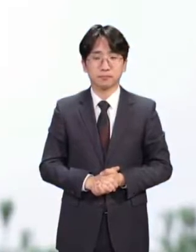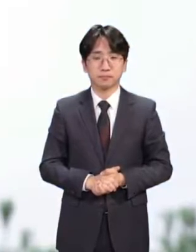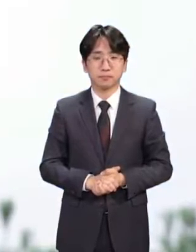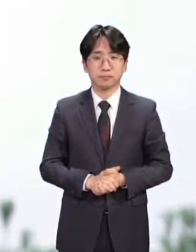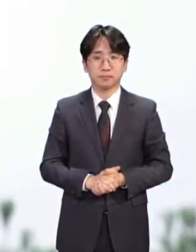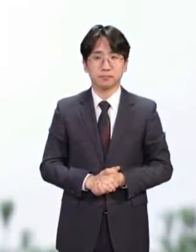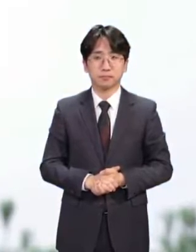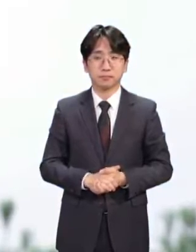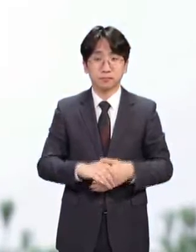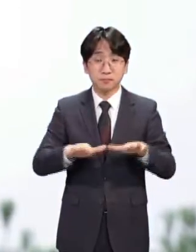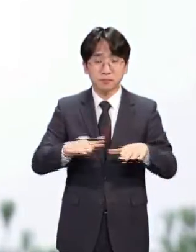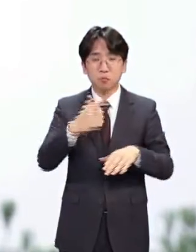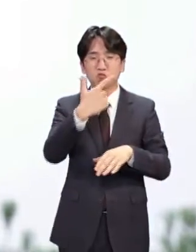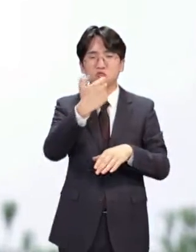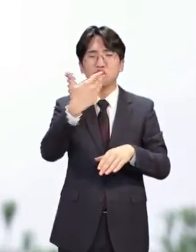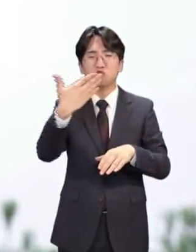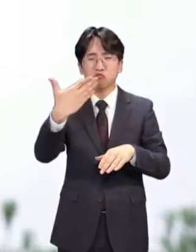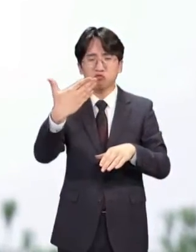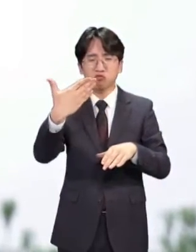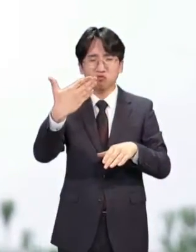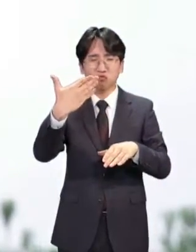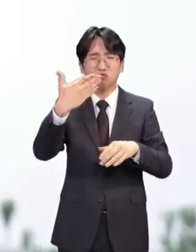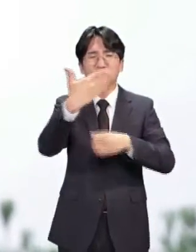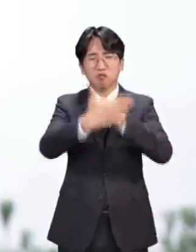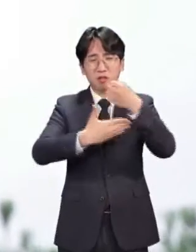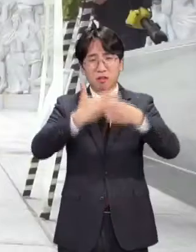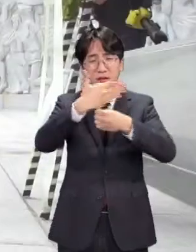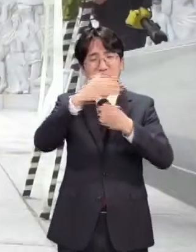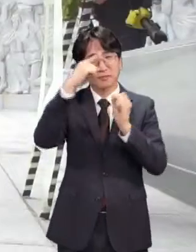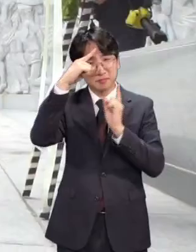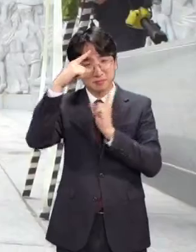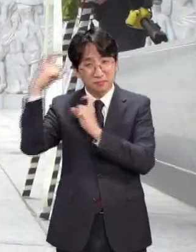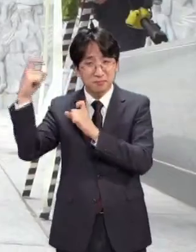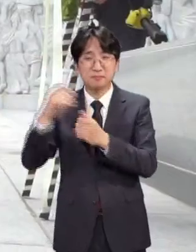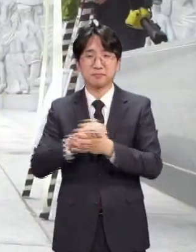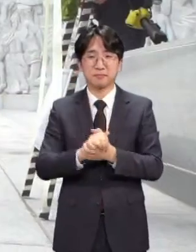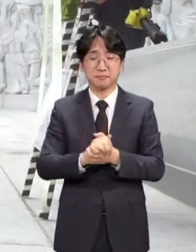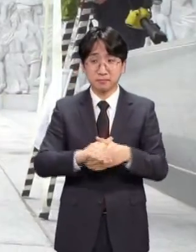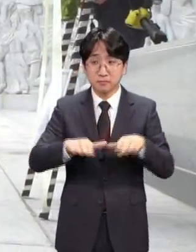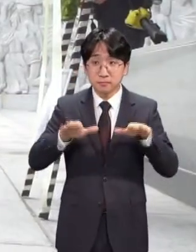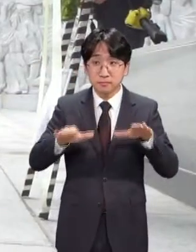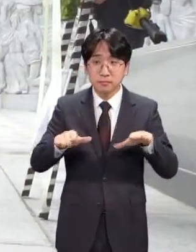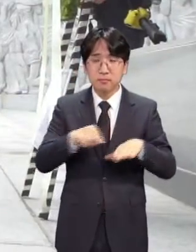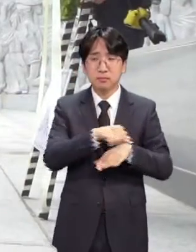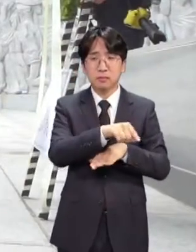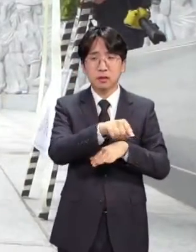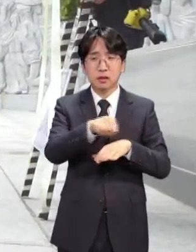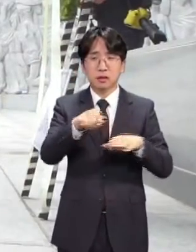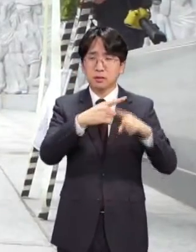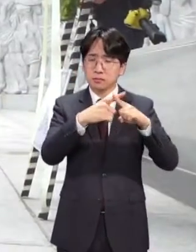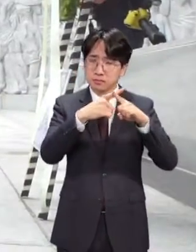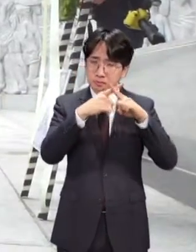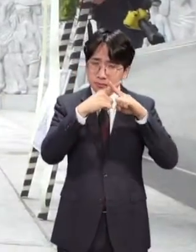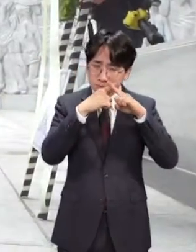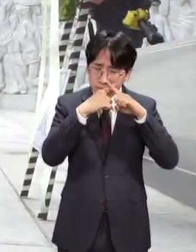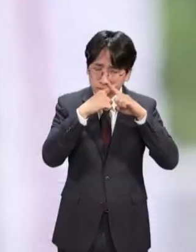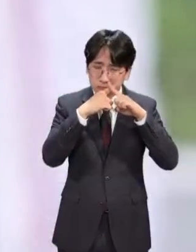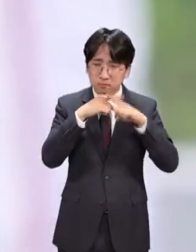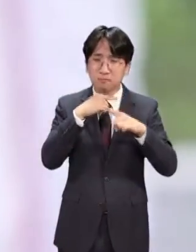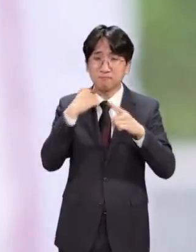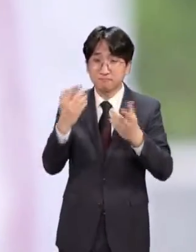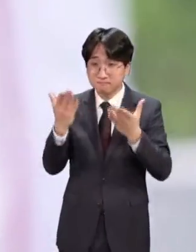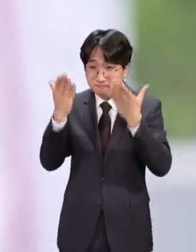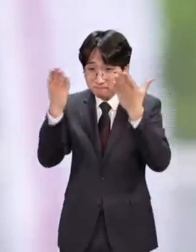어느덧 69주년을 맞은 6.25 전쟁. 국가와 민족을 위해 목숨을 바친 호국 영령을 향한